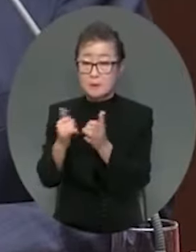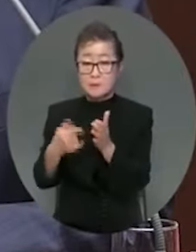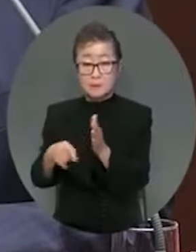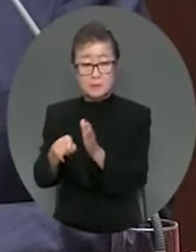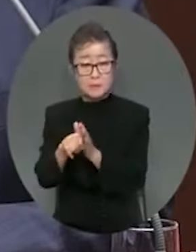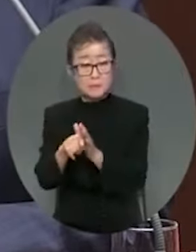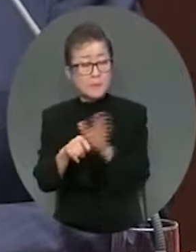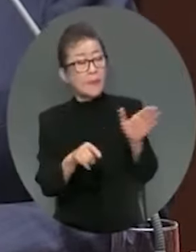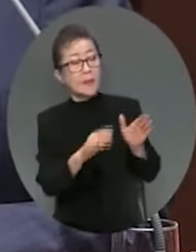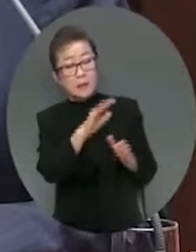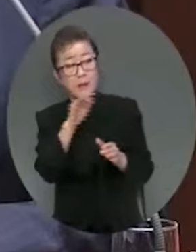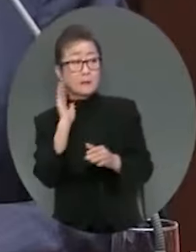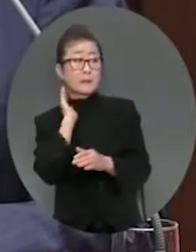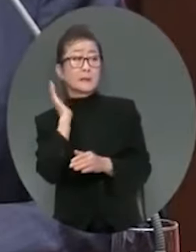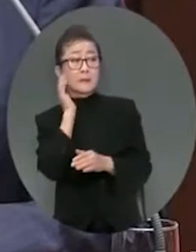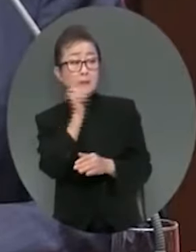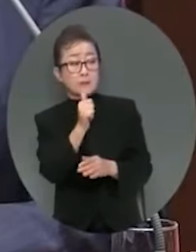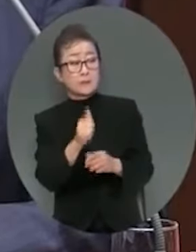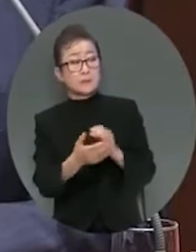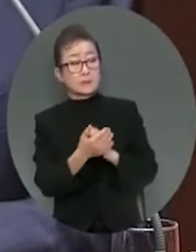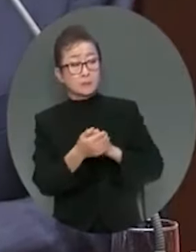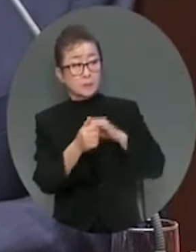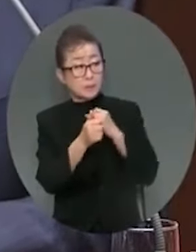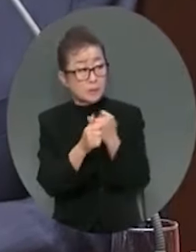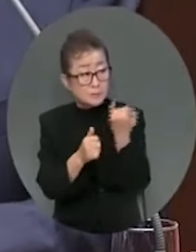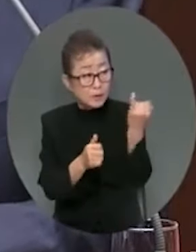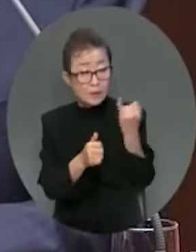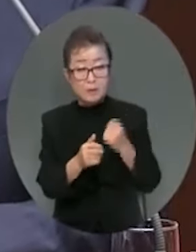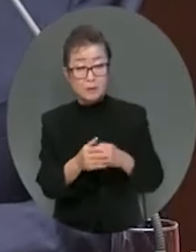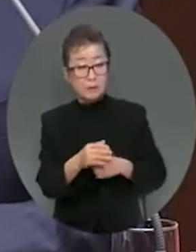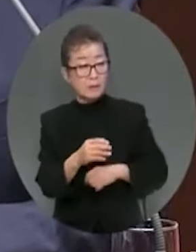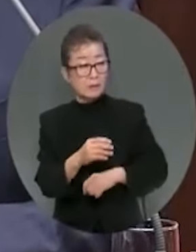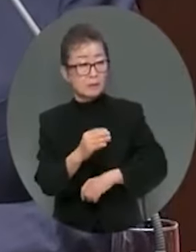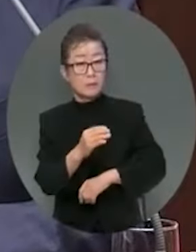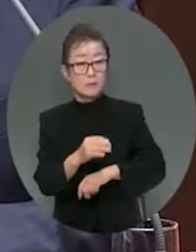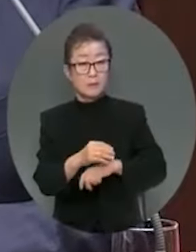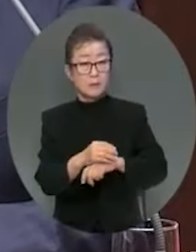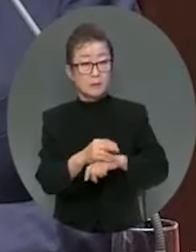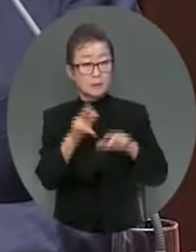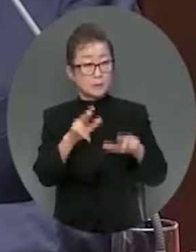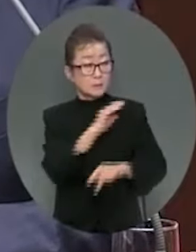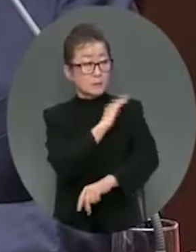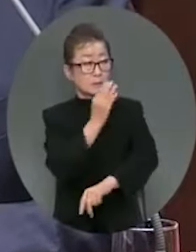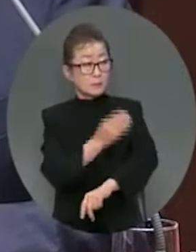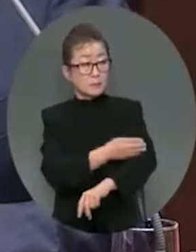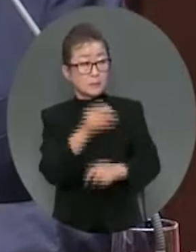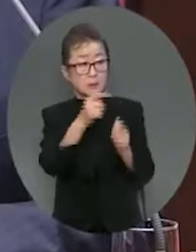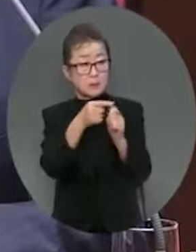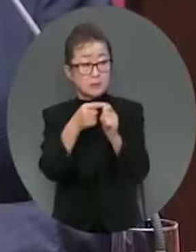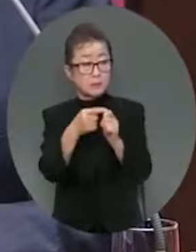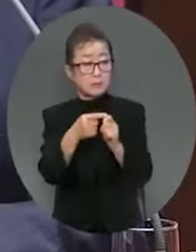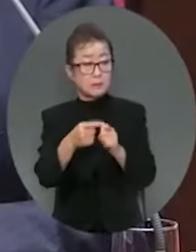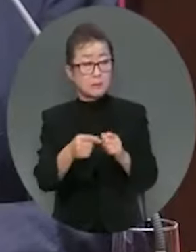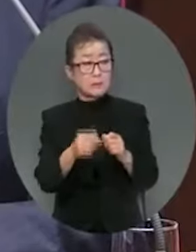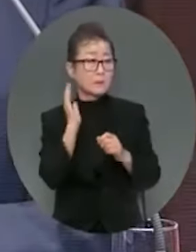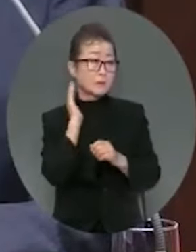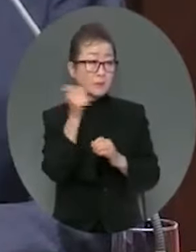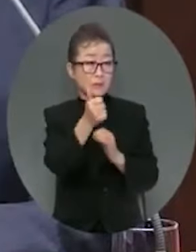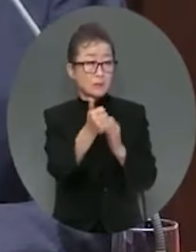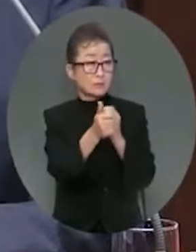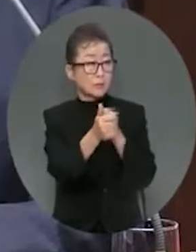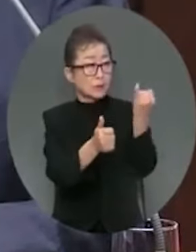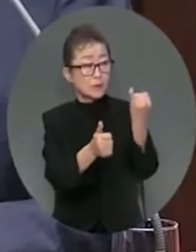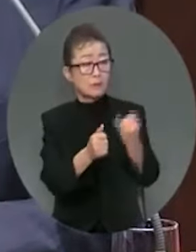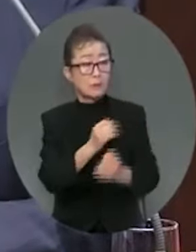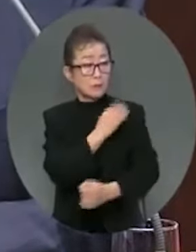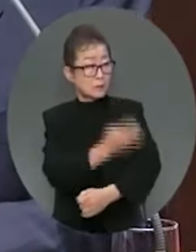대통령, 윤석열 영부남 하면서 권력 서열 1위가 김건희라는 소리가 들려오는데 총리는 아직 못 듣고 있어요?